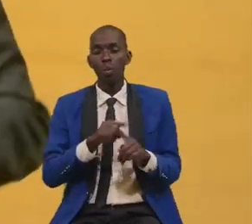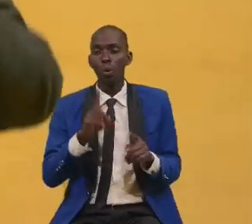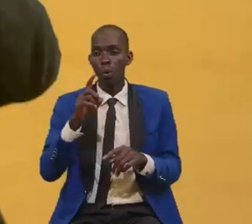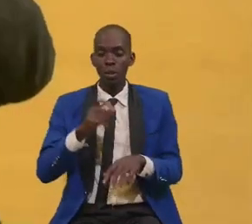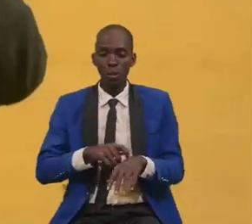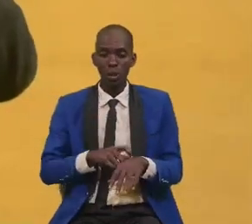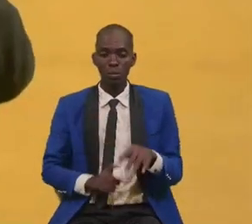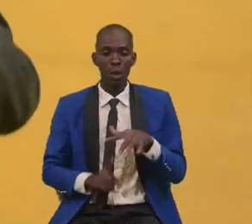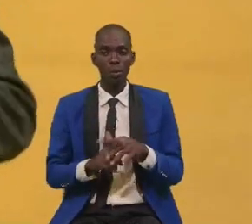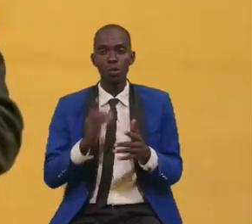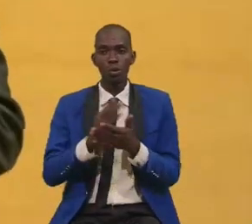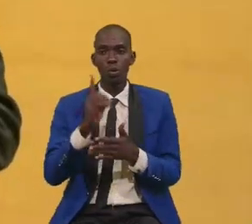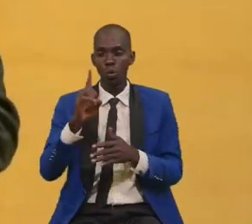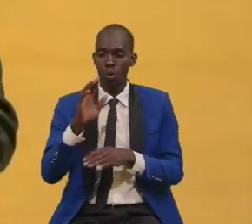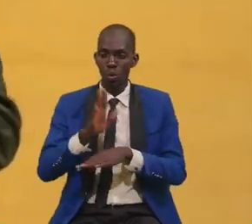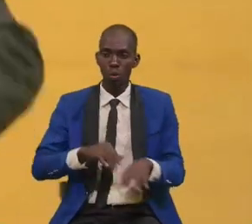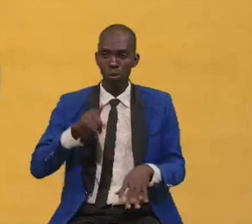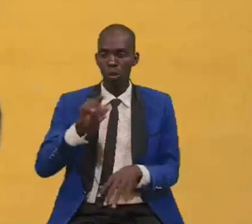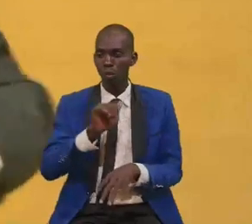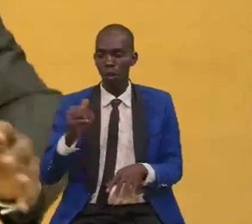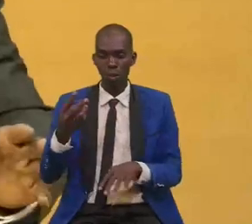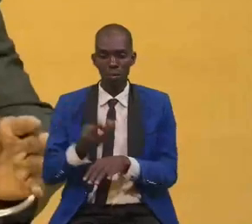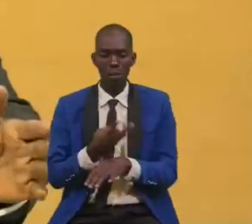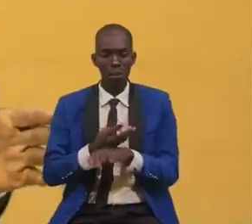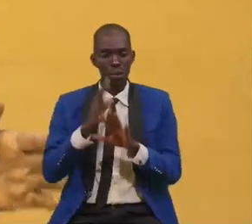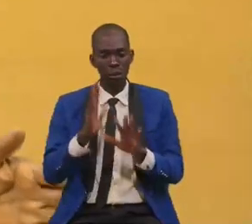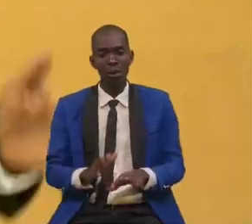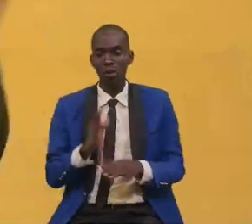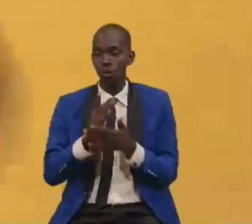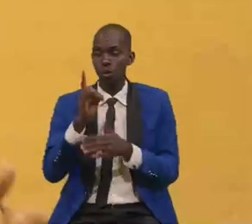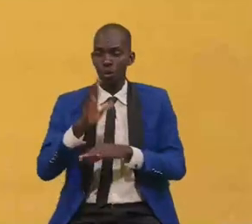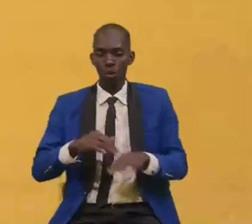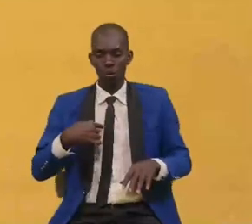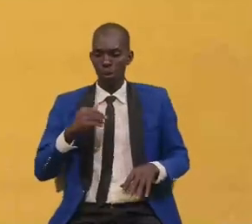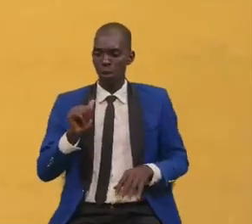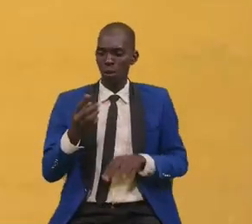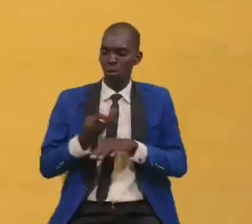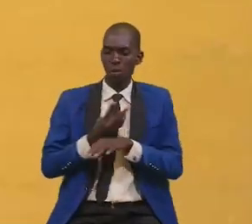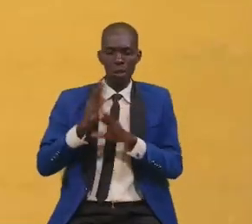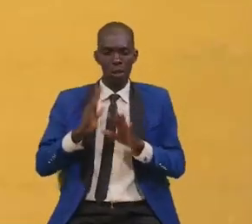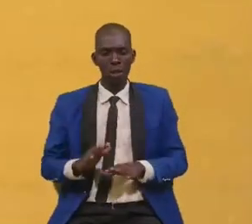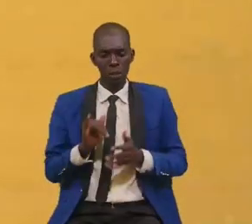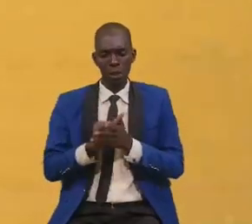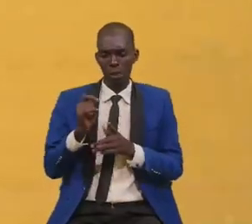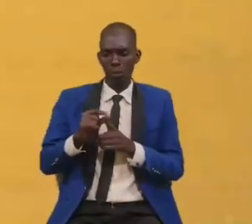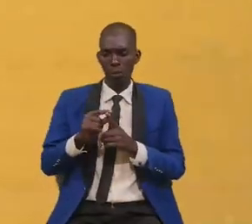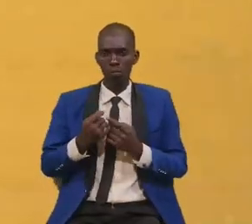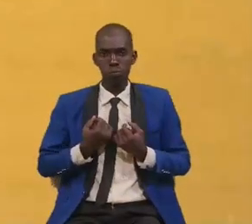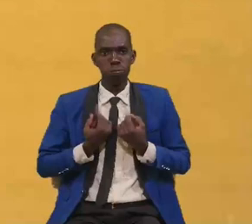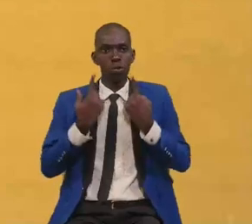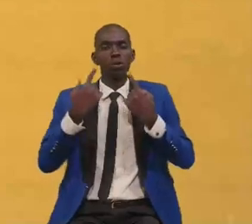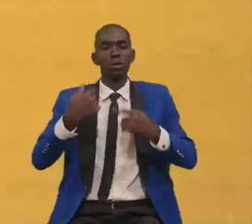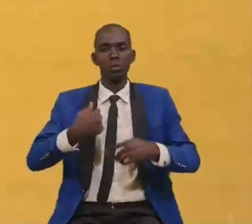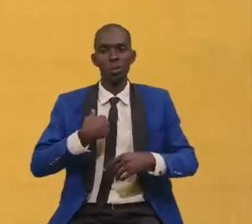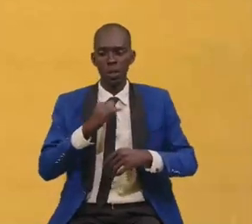appelé mathématicien. Et ce mot m'a réveillé. Et maintenant, je m'étais concentré sur ça. Et quand je